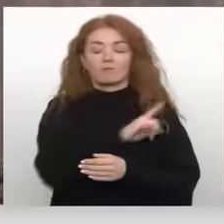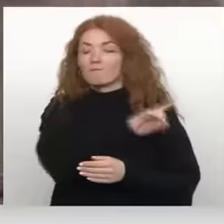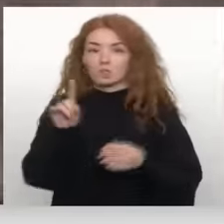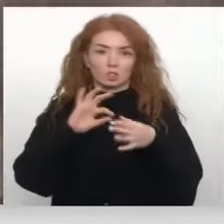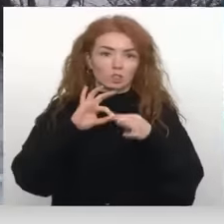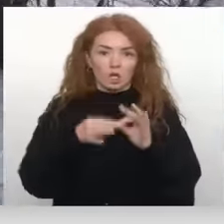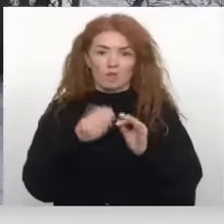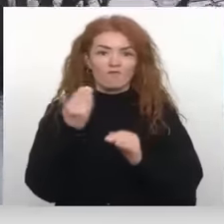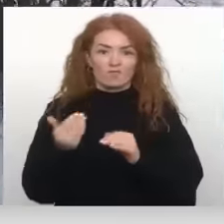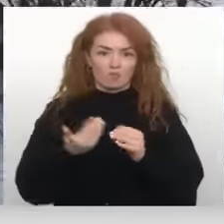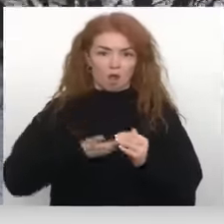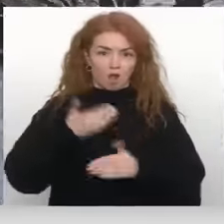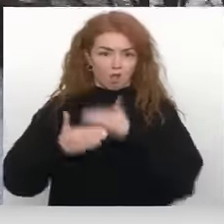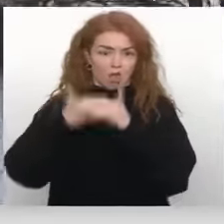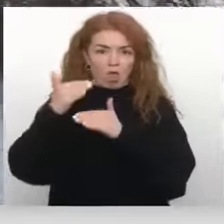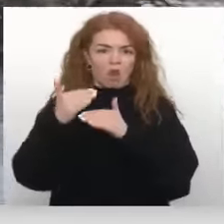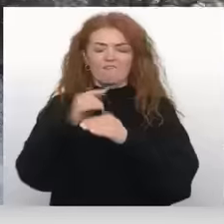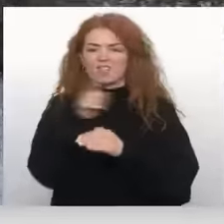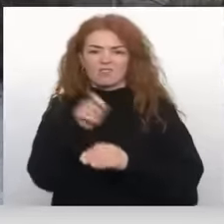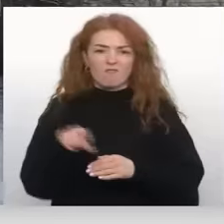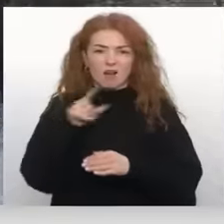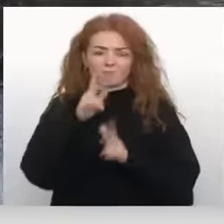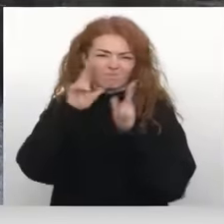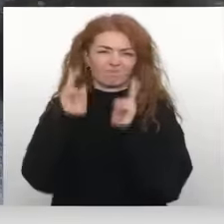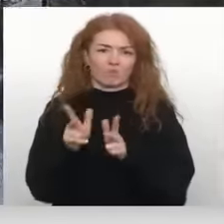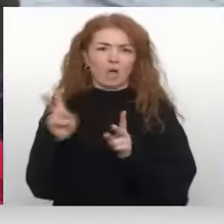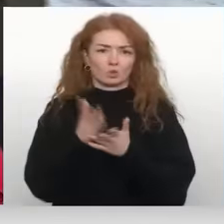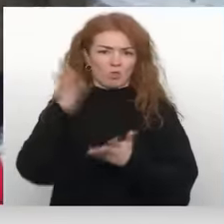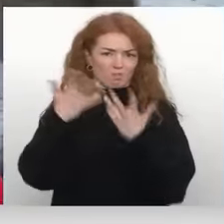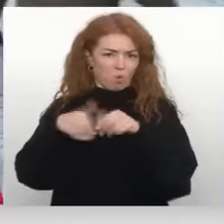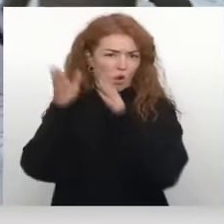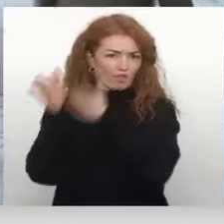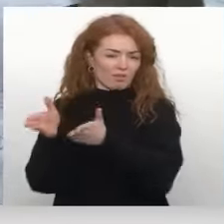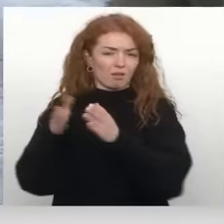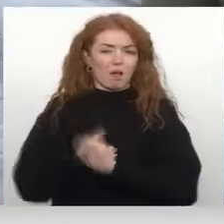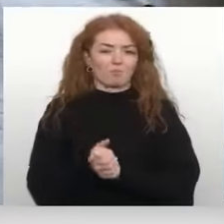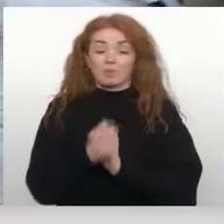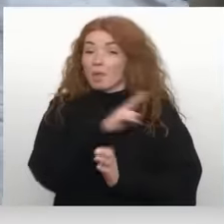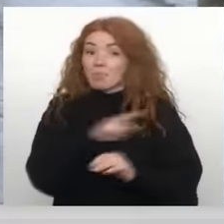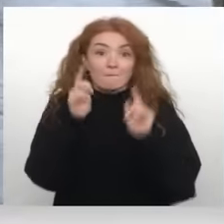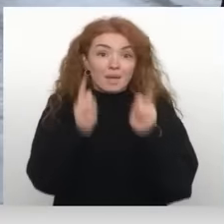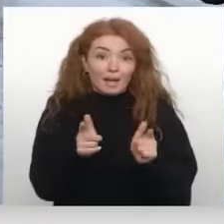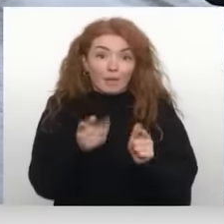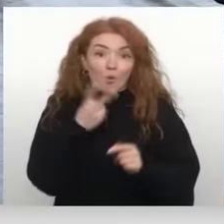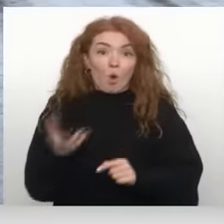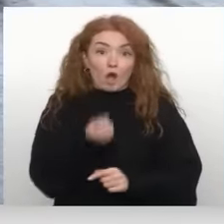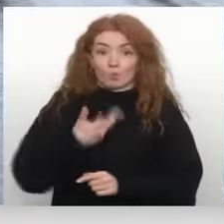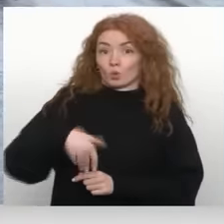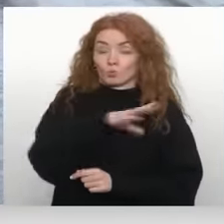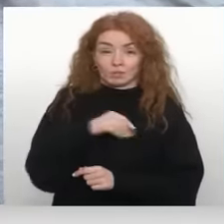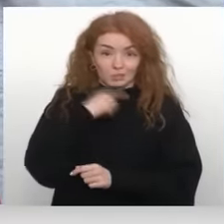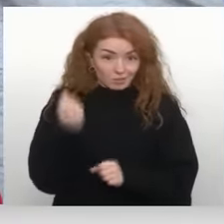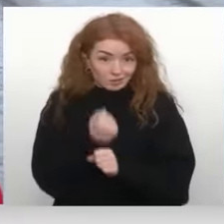sarežģītākajiem viņu karjerā. Visvairāk kaitina politiskajos gaiteņos notiekošais. Ka mēs nepiekrītam to, ko ar mums grib izdarīt,